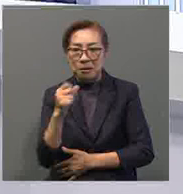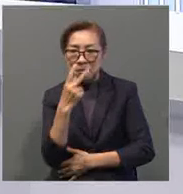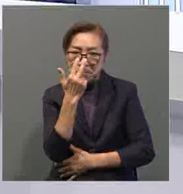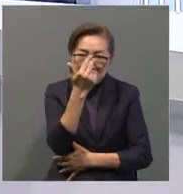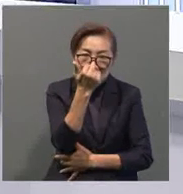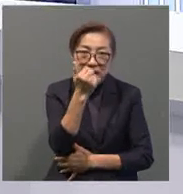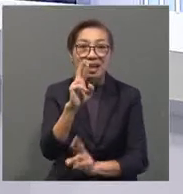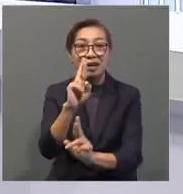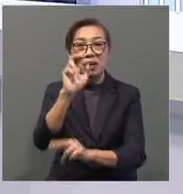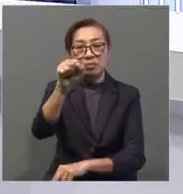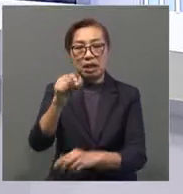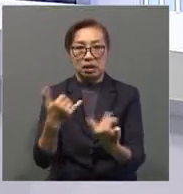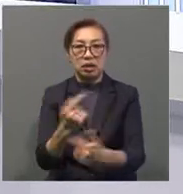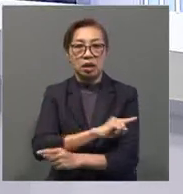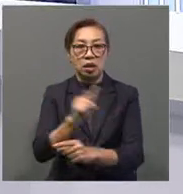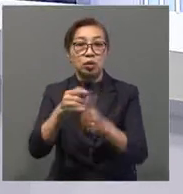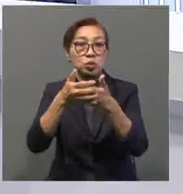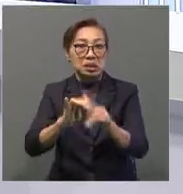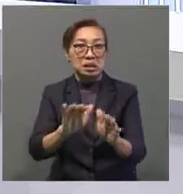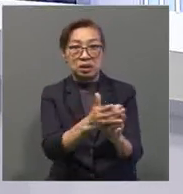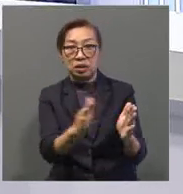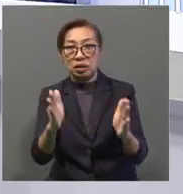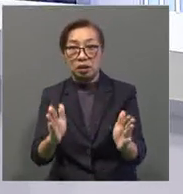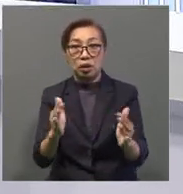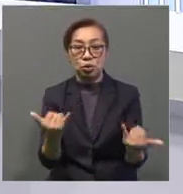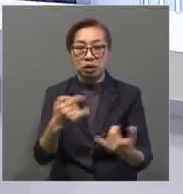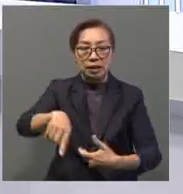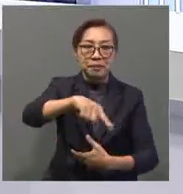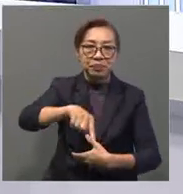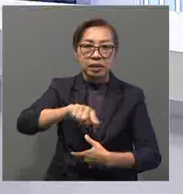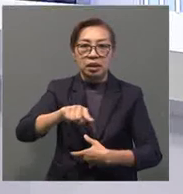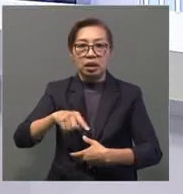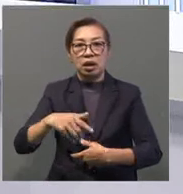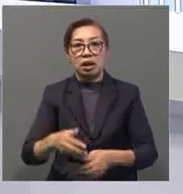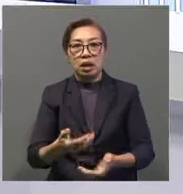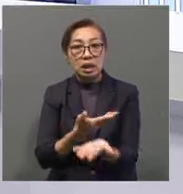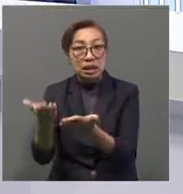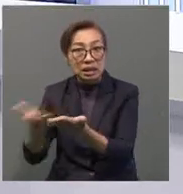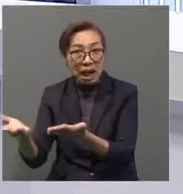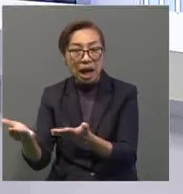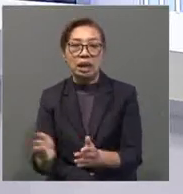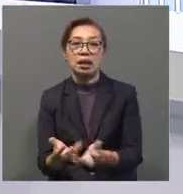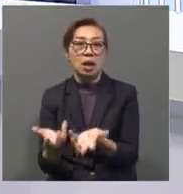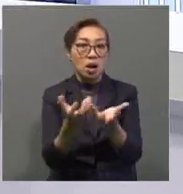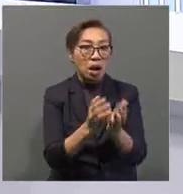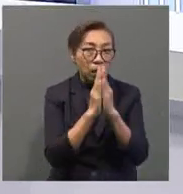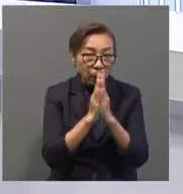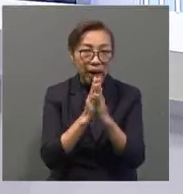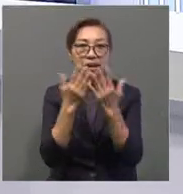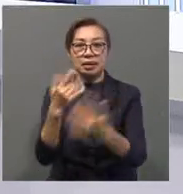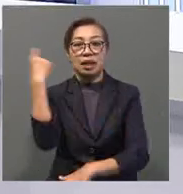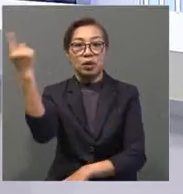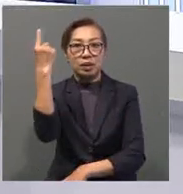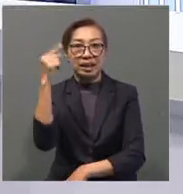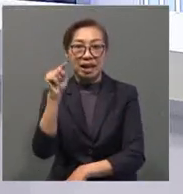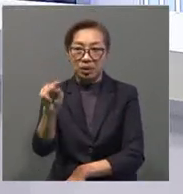ที่สุดอย่างที่บอกว่าช่วงนี้เป็นช่วงเทศกาลของตรุษจีนนะครับก็จ่ายไวน์แล้วก็จะเที่ยวถ้าจะเที่ยวมาดู